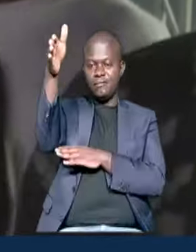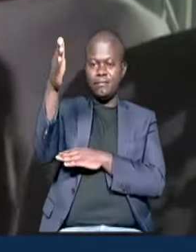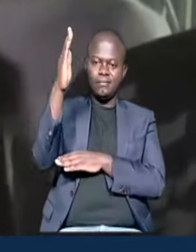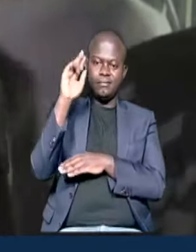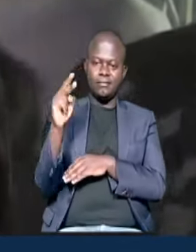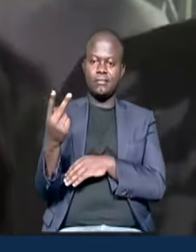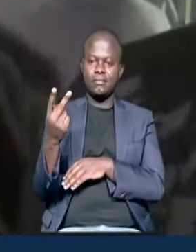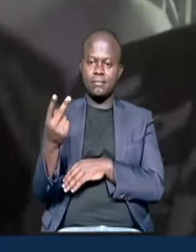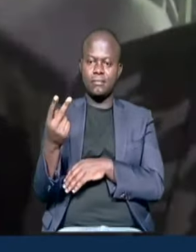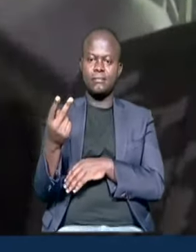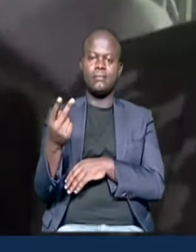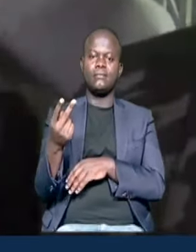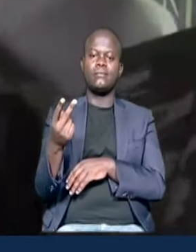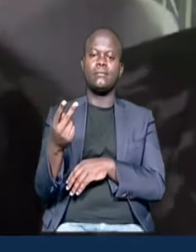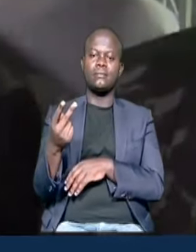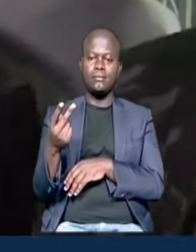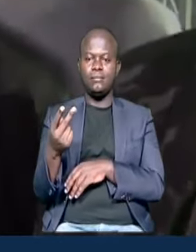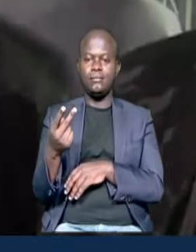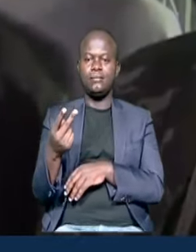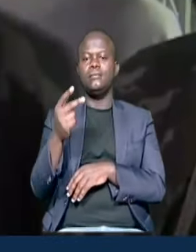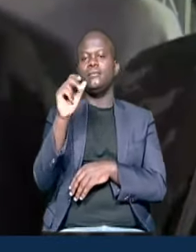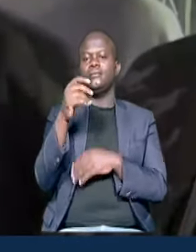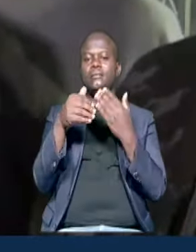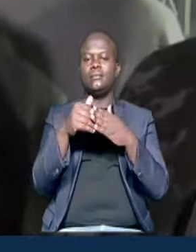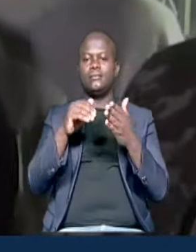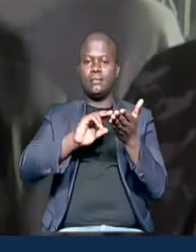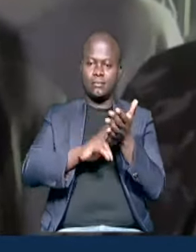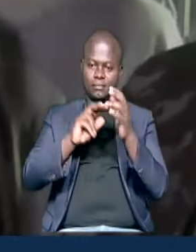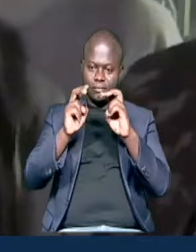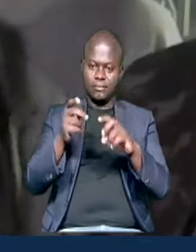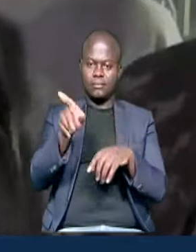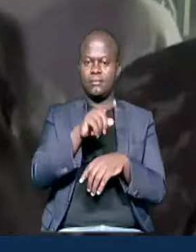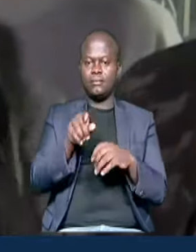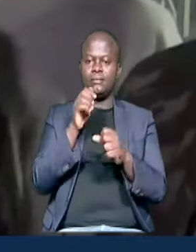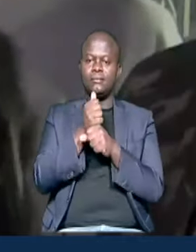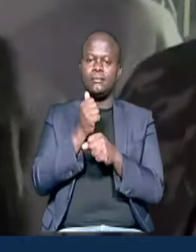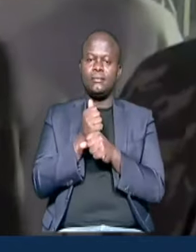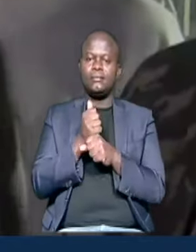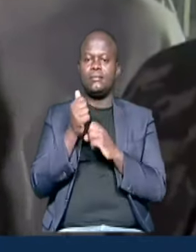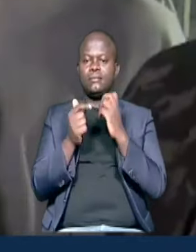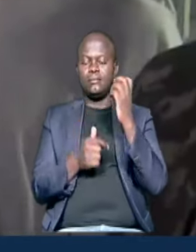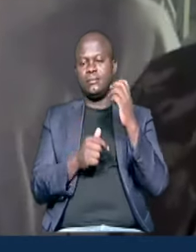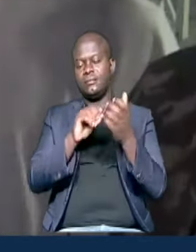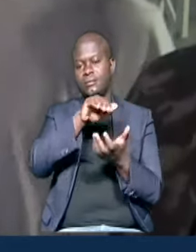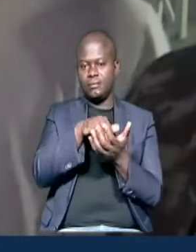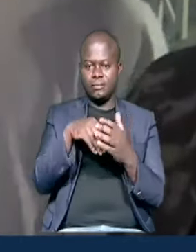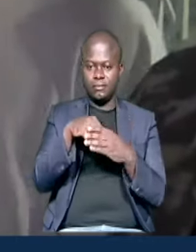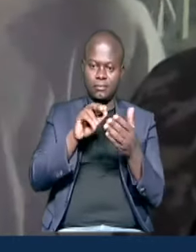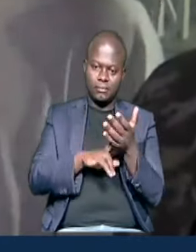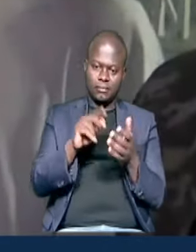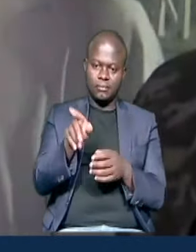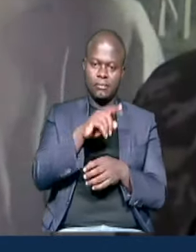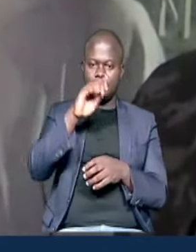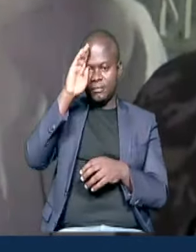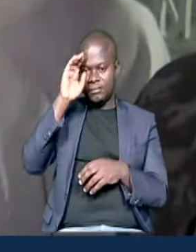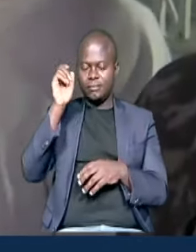assist wa kabiri wa mbere uwa mbere yemeje ko ari kosa radukora uwa hagati yemeza ko ari police